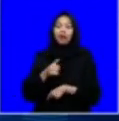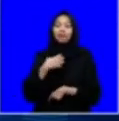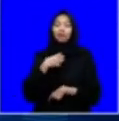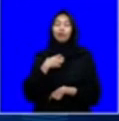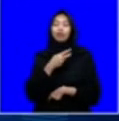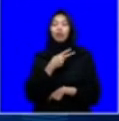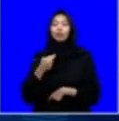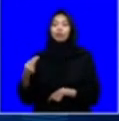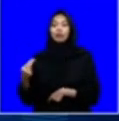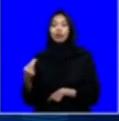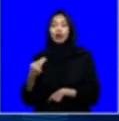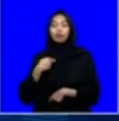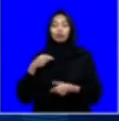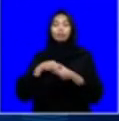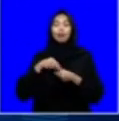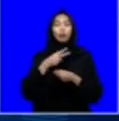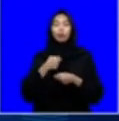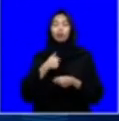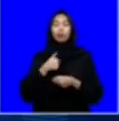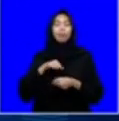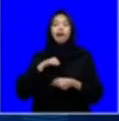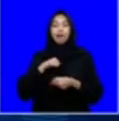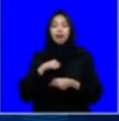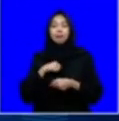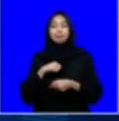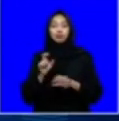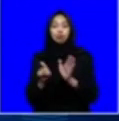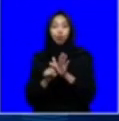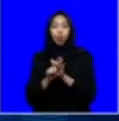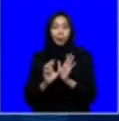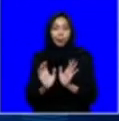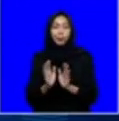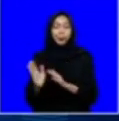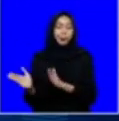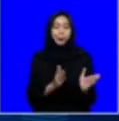bangga menjadi bagian dari negara saya. Berikut.